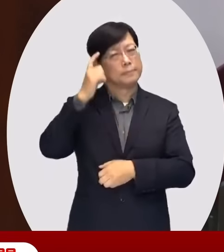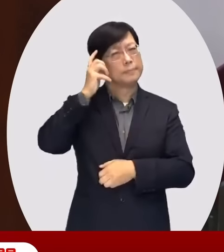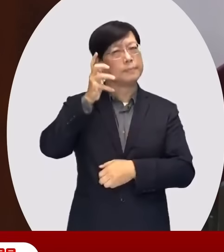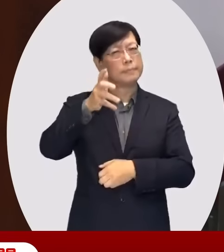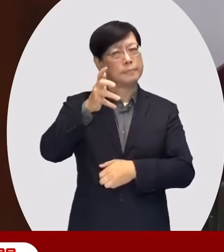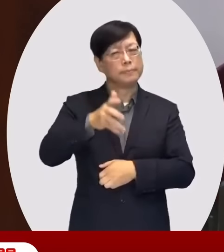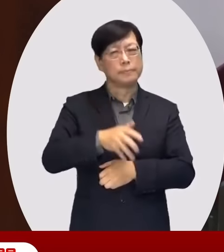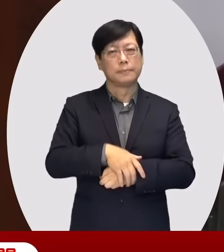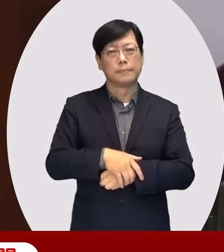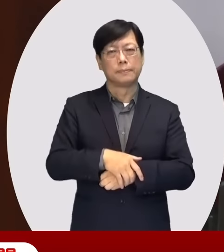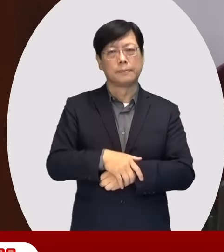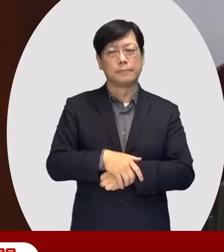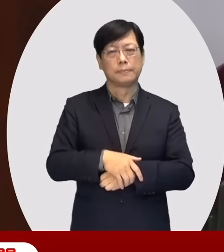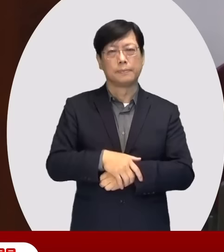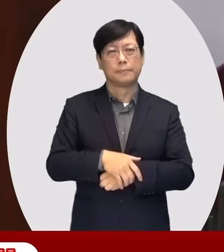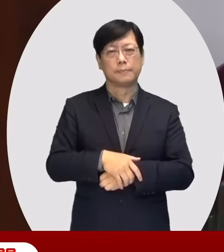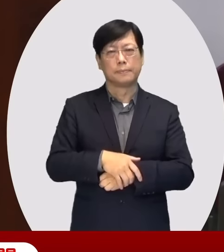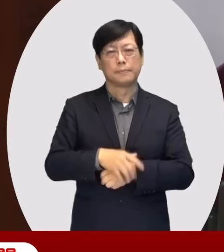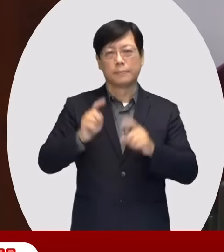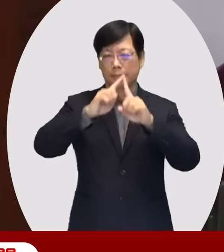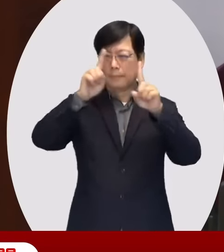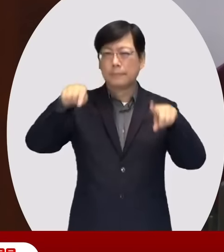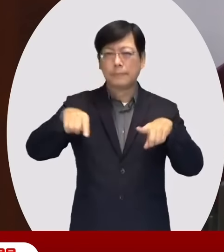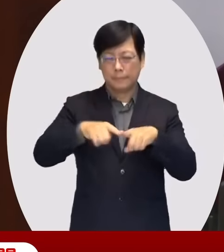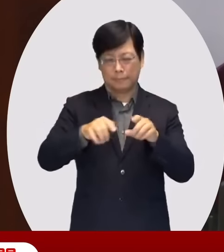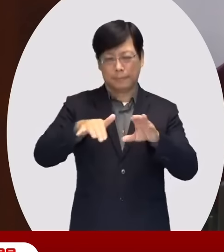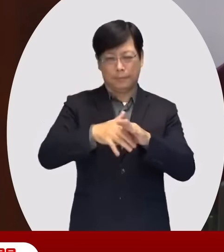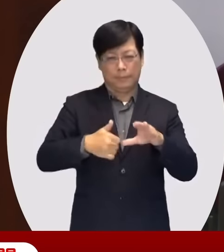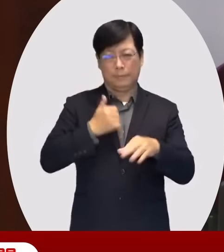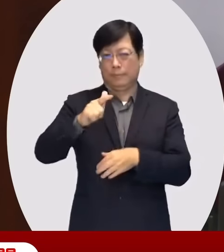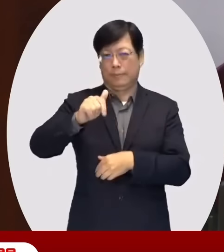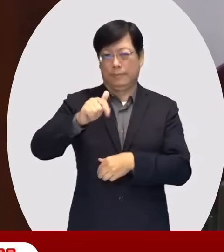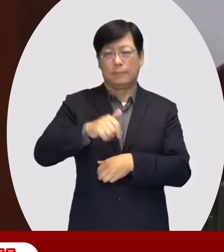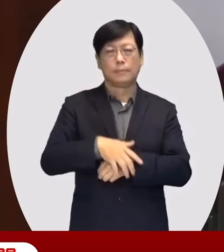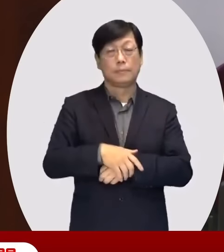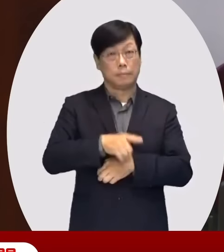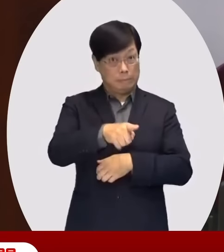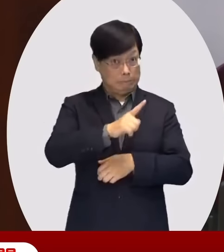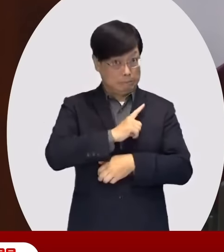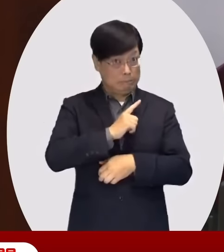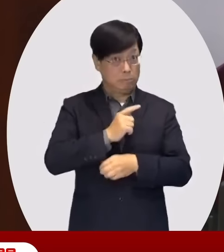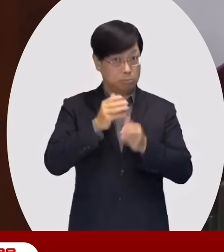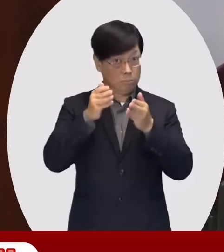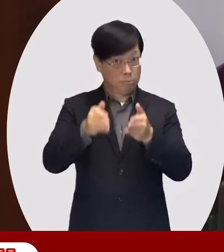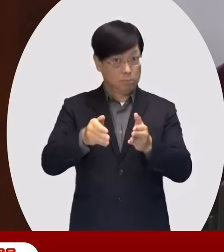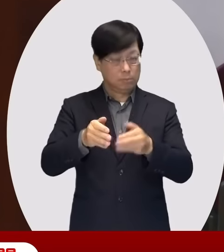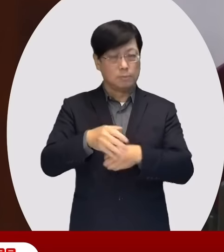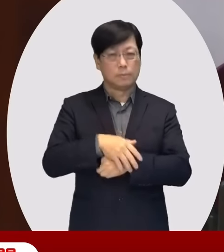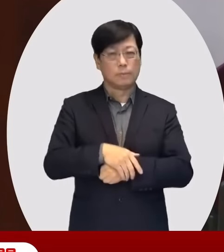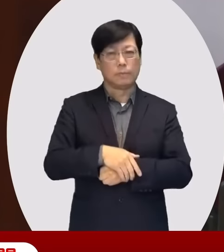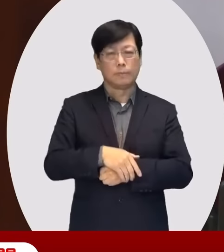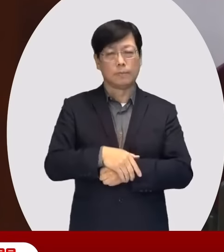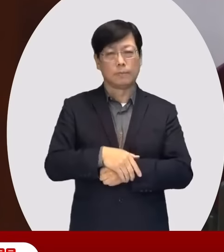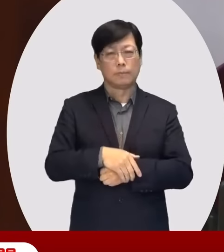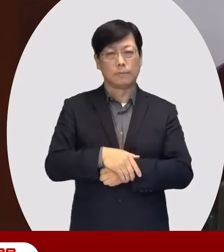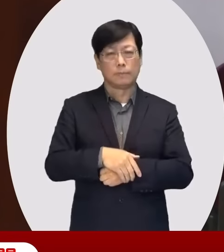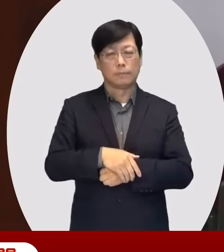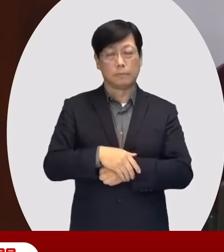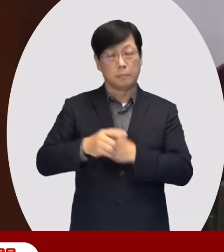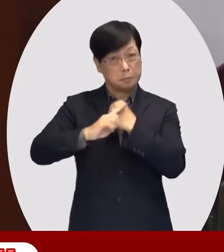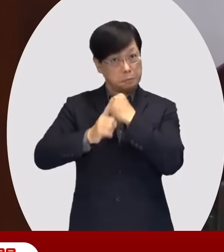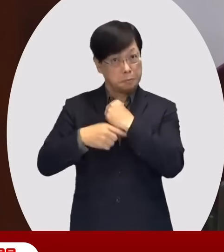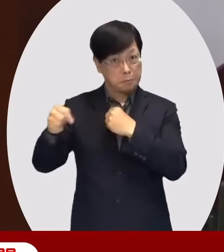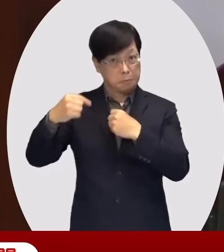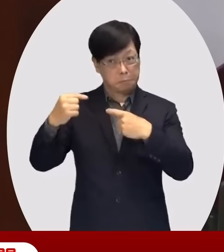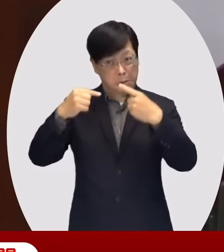就要请教啊，这个张文珍张教授哈，因为您对西政